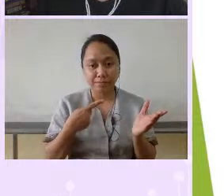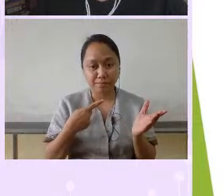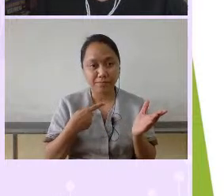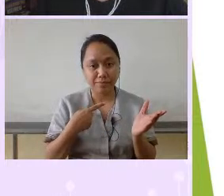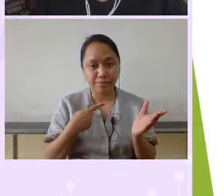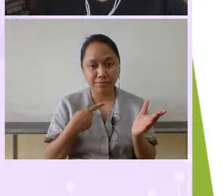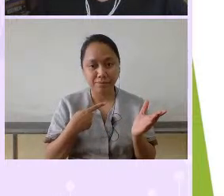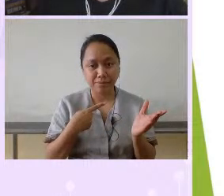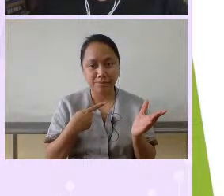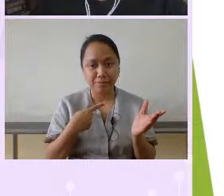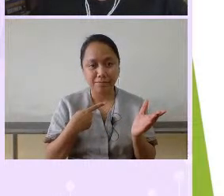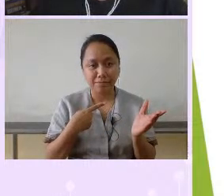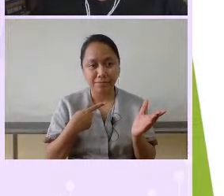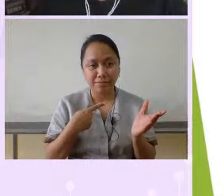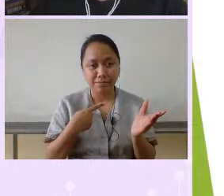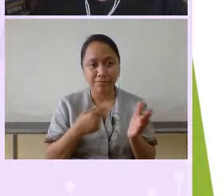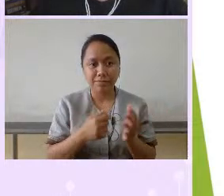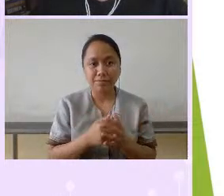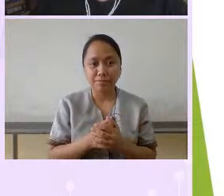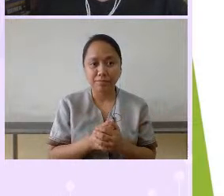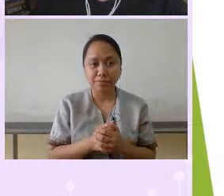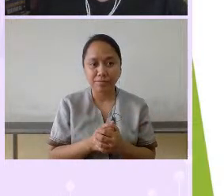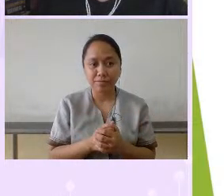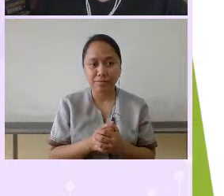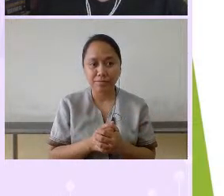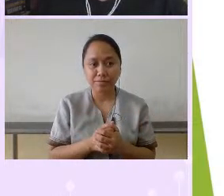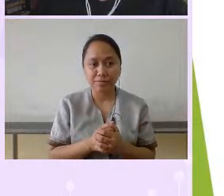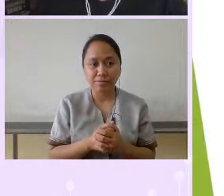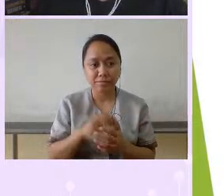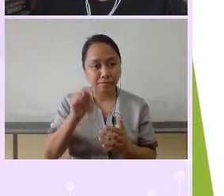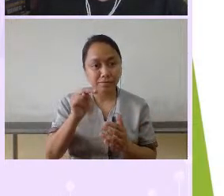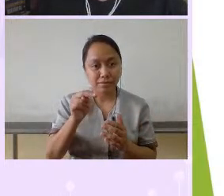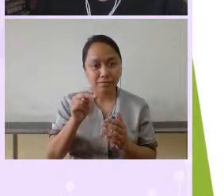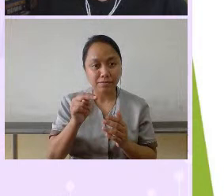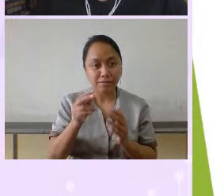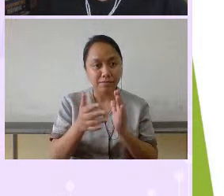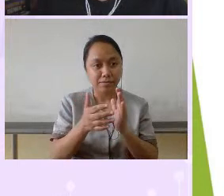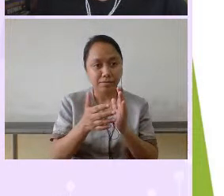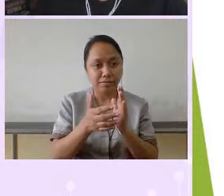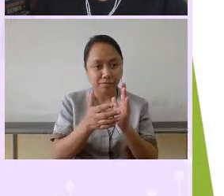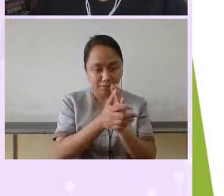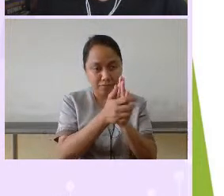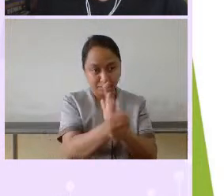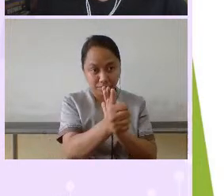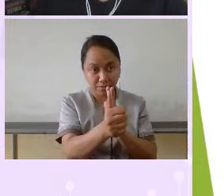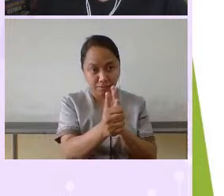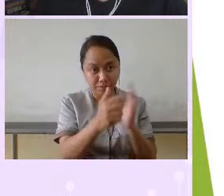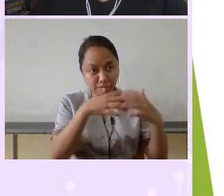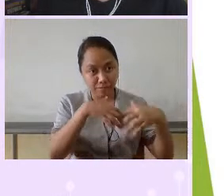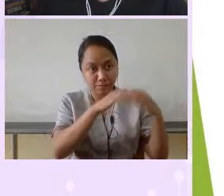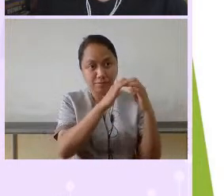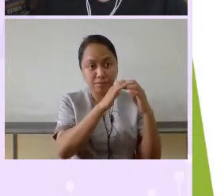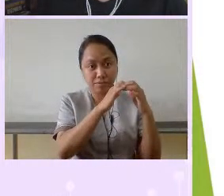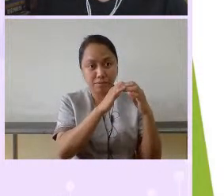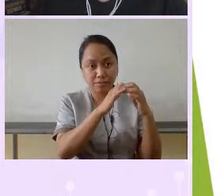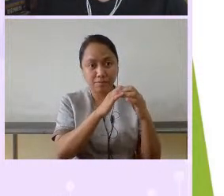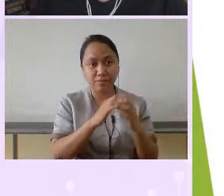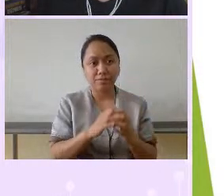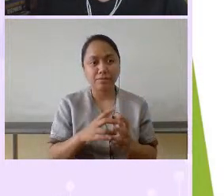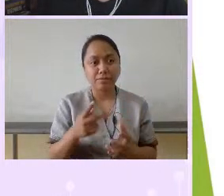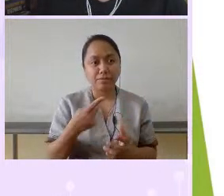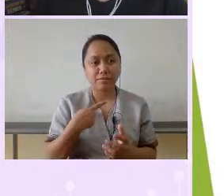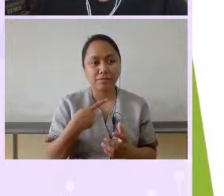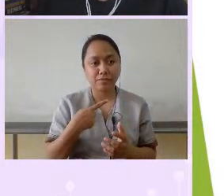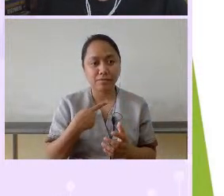pagpapaunlad ng aming kaalaman through capacity building sa para ma-improve po yung mga policies